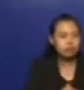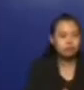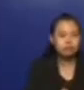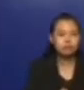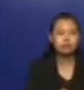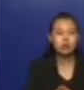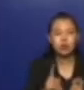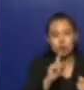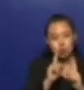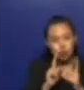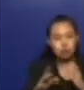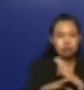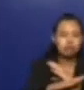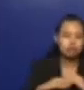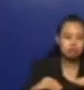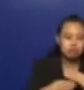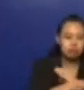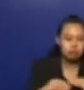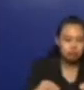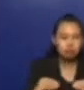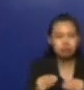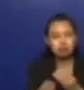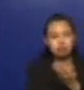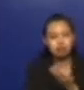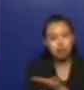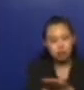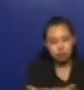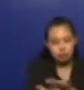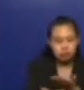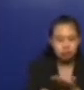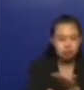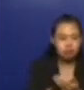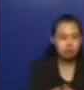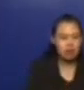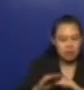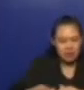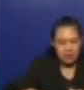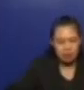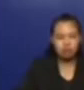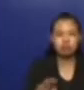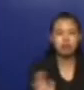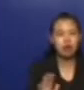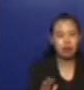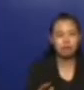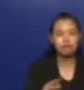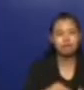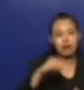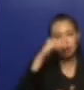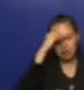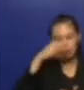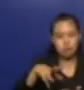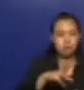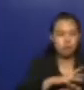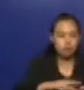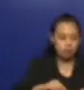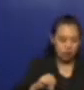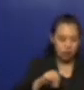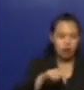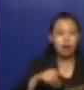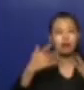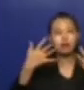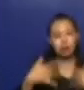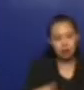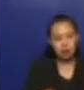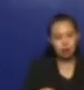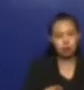คิดเห็นเขาสิครับฟังเขาเขาไม่ได้เด็กมากเขาอยู่ในมหาวิทยาลัยเขามีการ